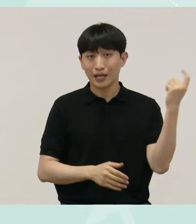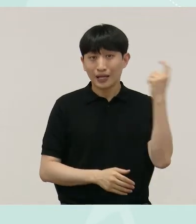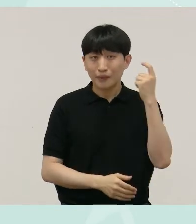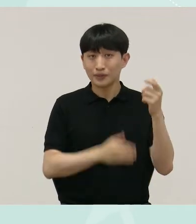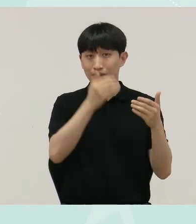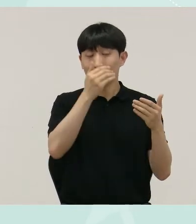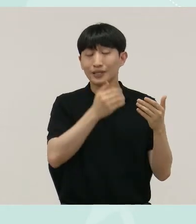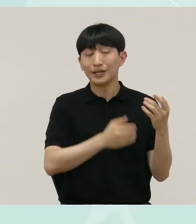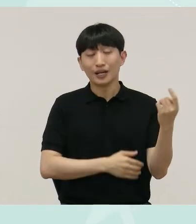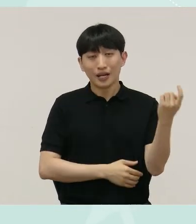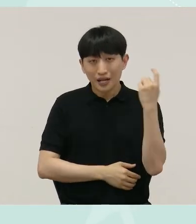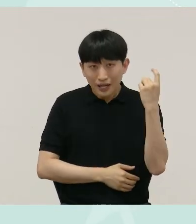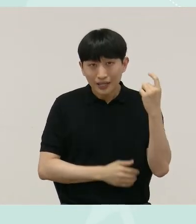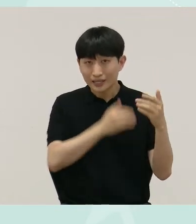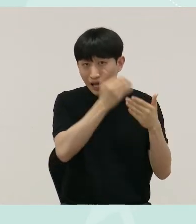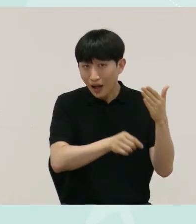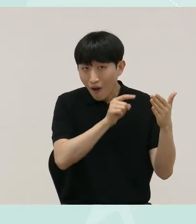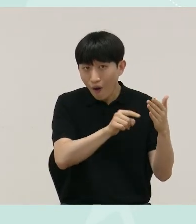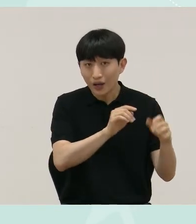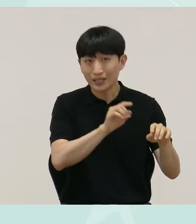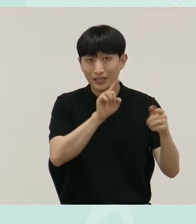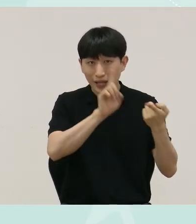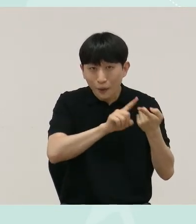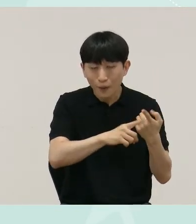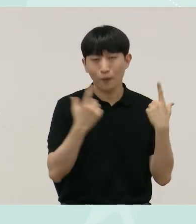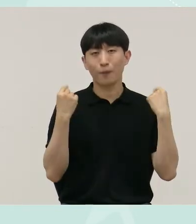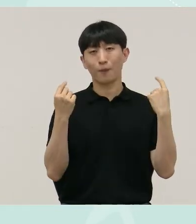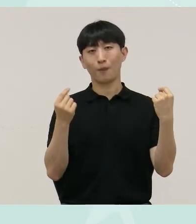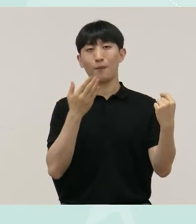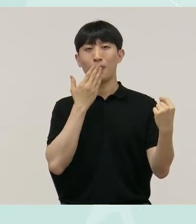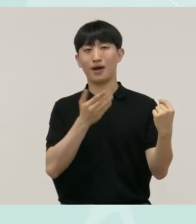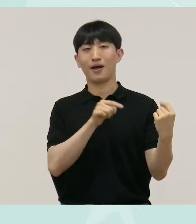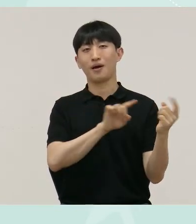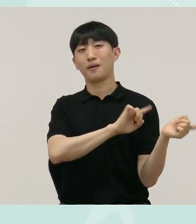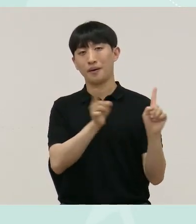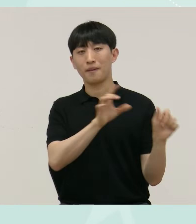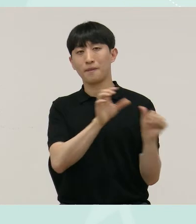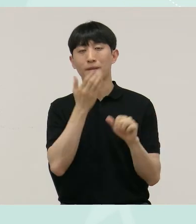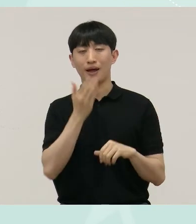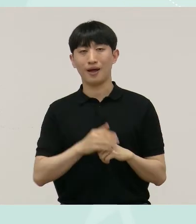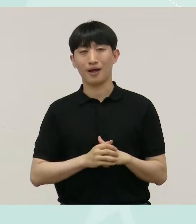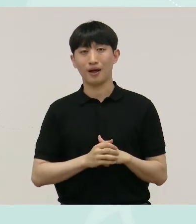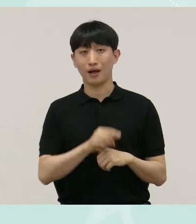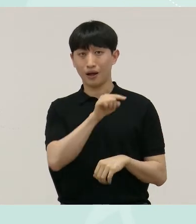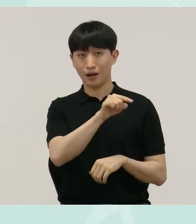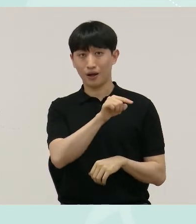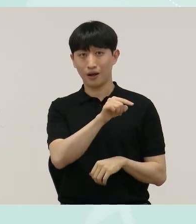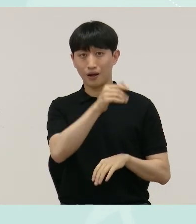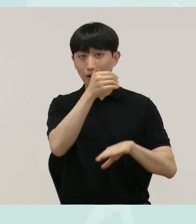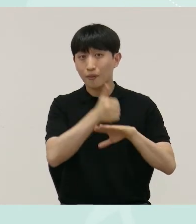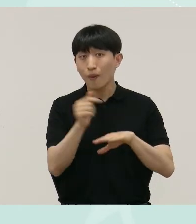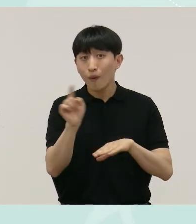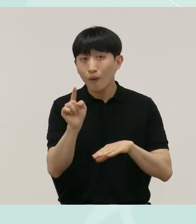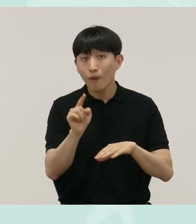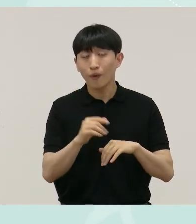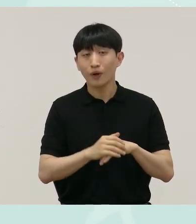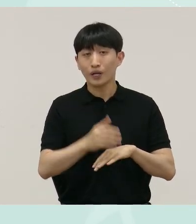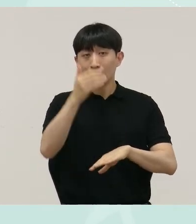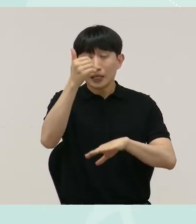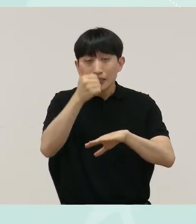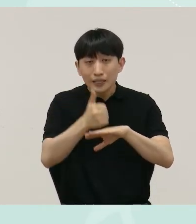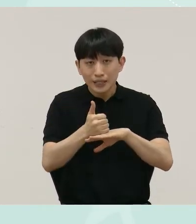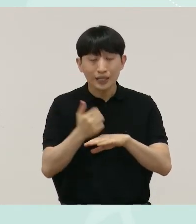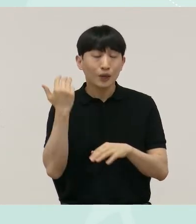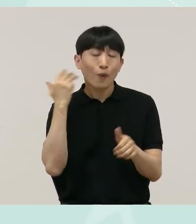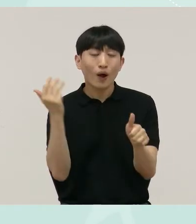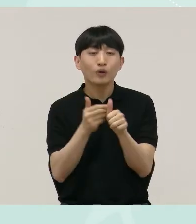보존하고 달팽이관의 구조를 보존하는 데 굉장히 장점이 있게 됩니다. 이러한 장점은 후에 말씀드릴 여러 가지 적응증의 확대와도 밀접한 연관이